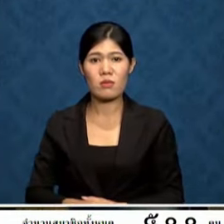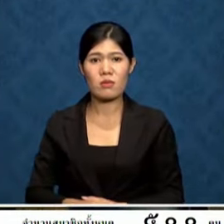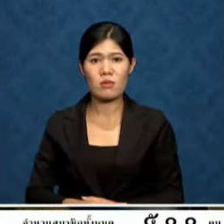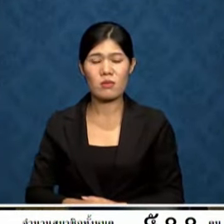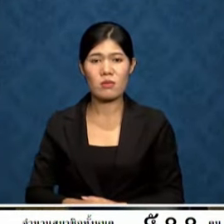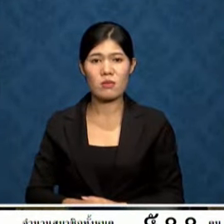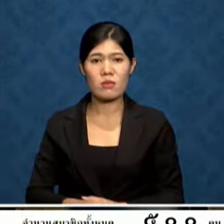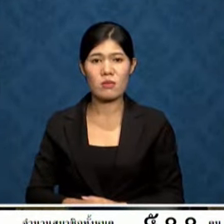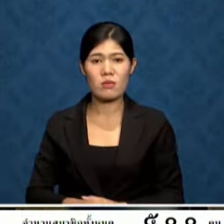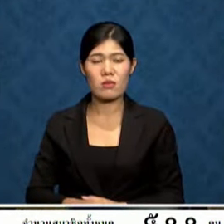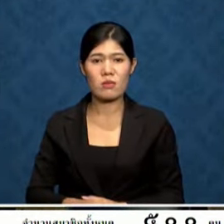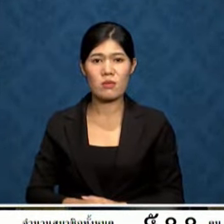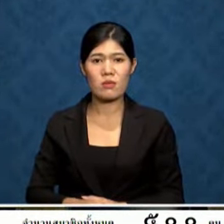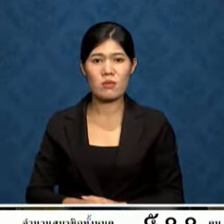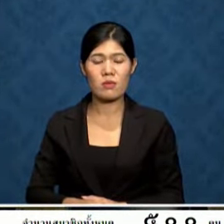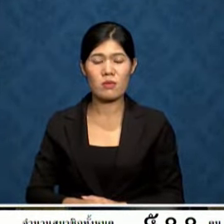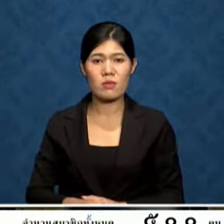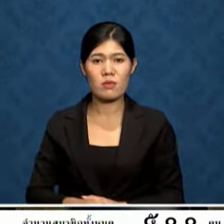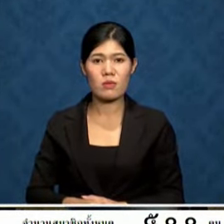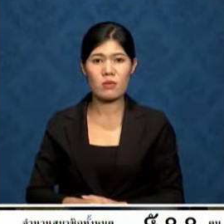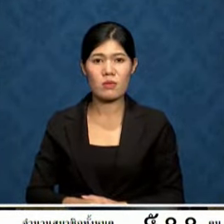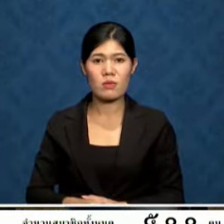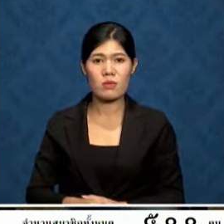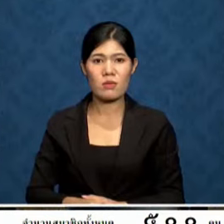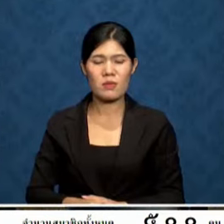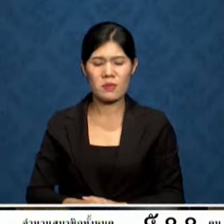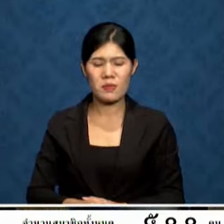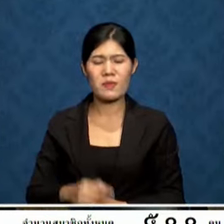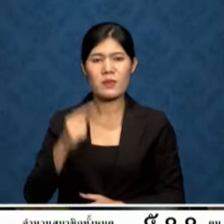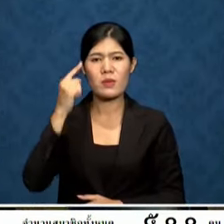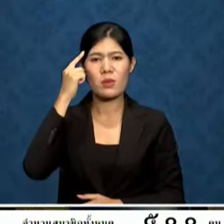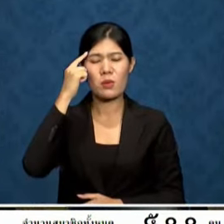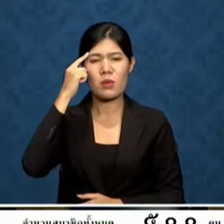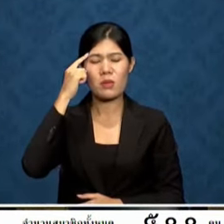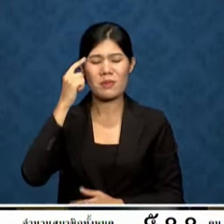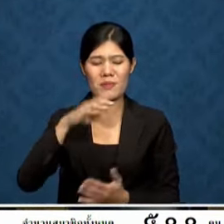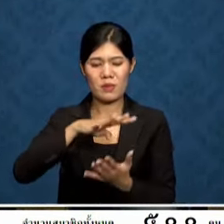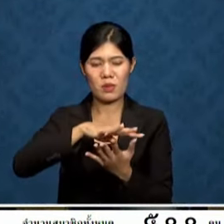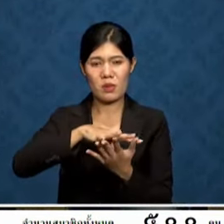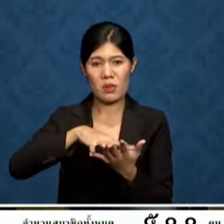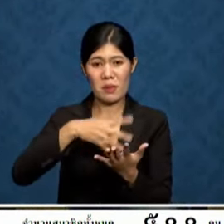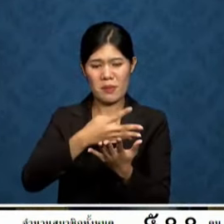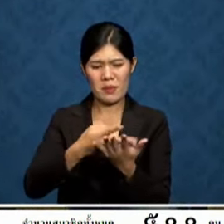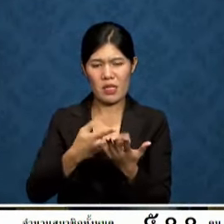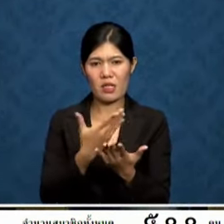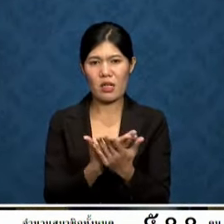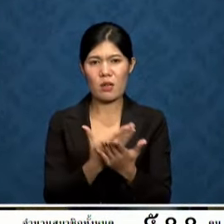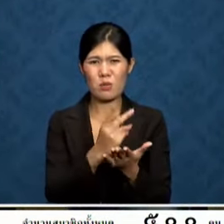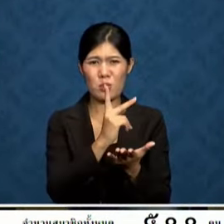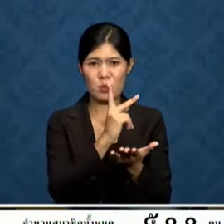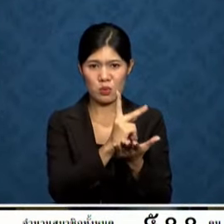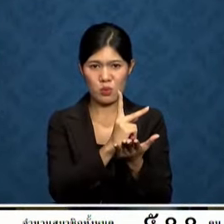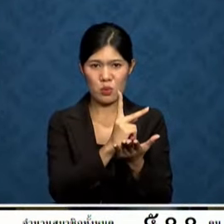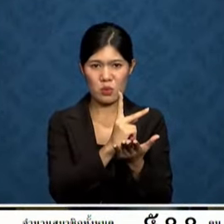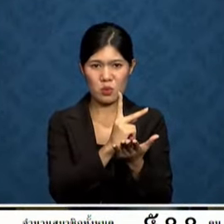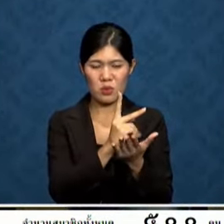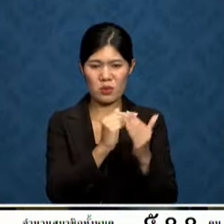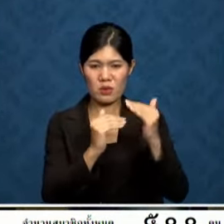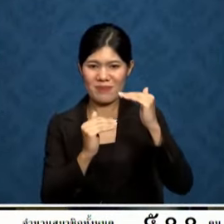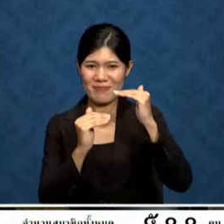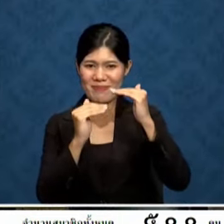ซึ่งถือว่าเป็นการวางวงเงินกู้ไว้เกือบชน